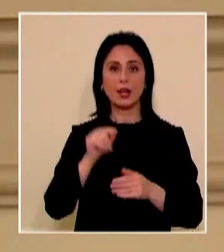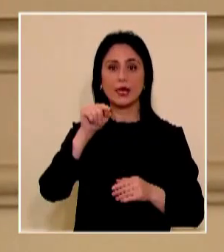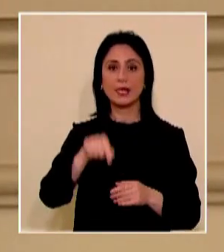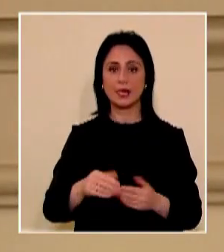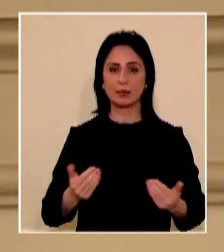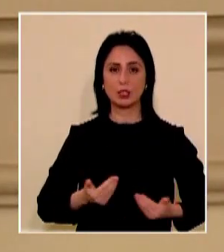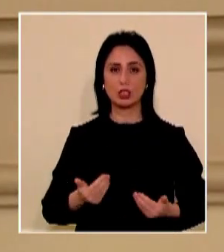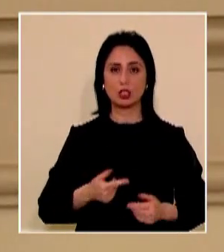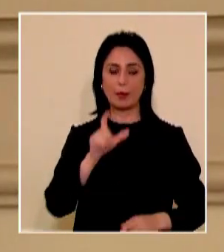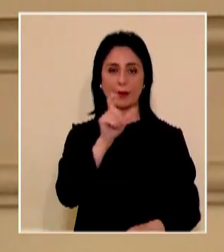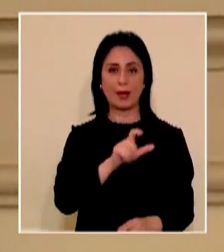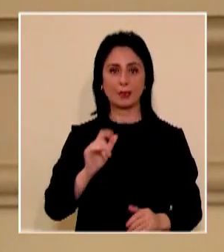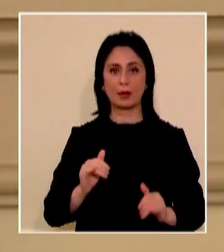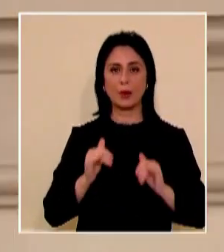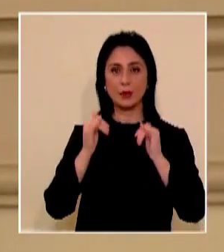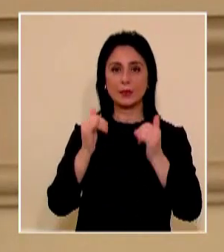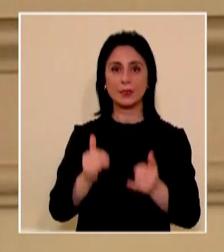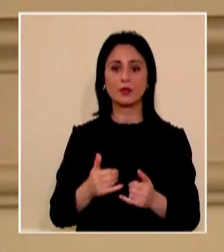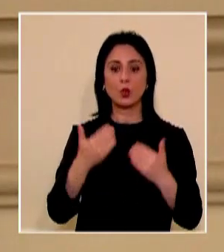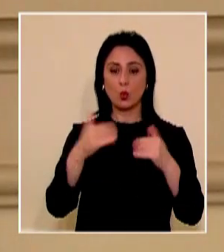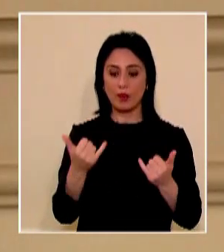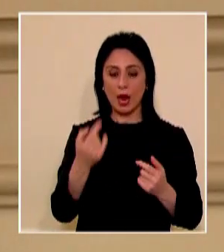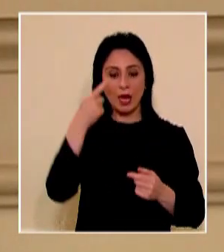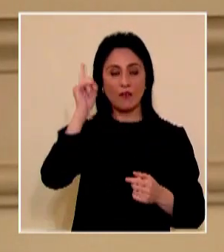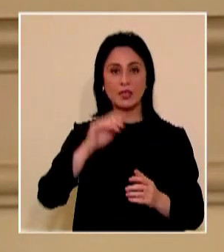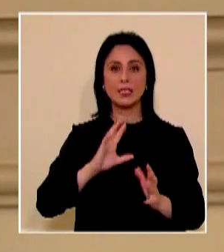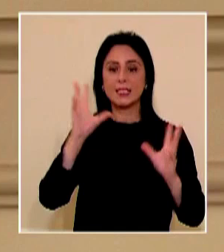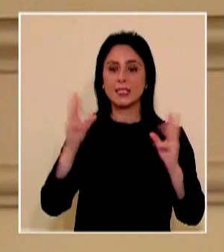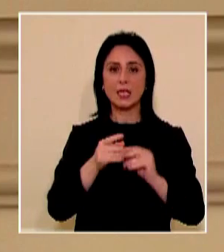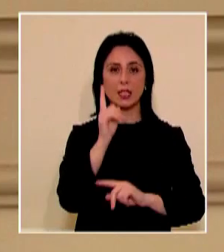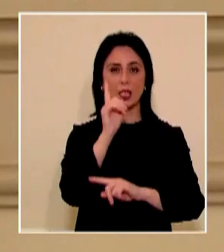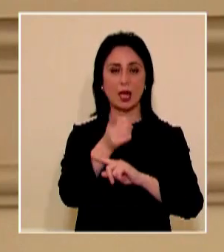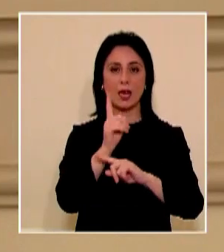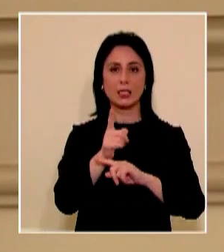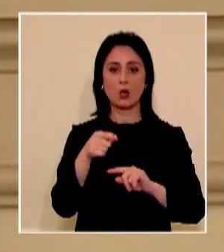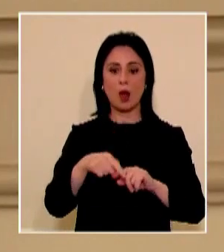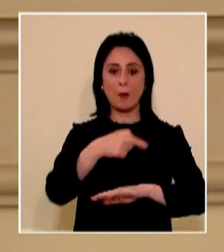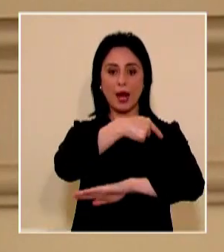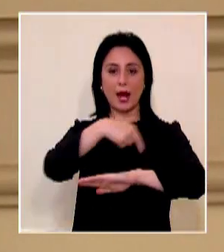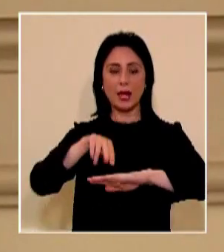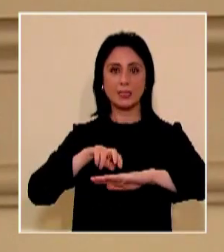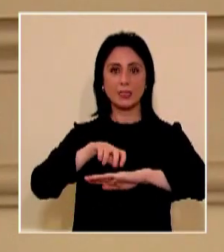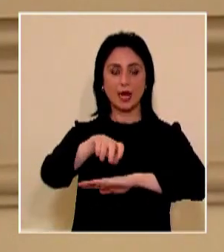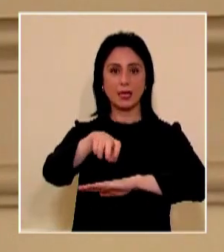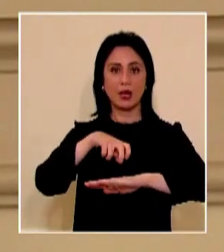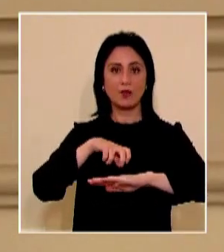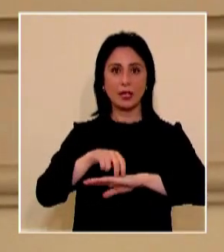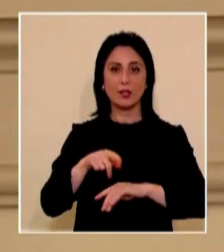2019 roku zabroniono w ogóle przekraczania tej linii. Rosjanie w tej chwili tą linię całkowicie blokują.